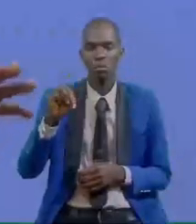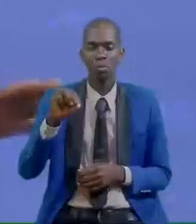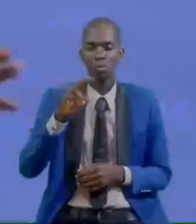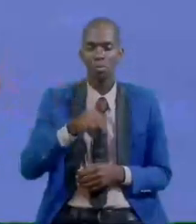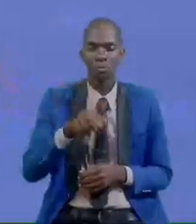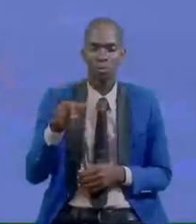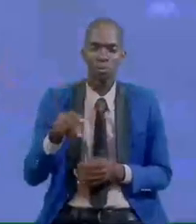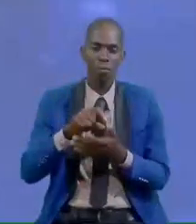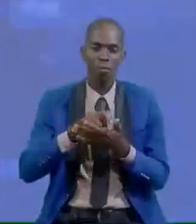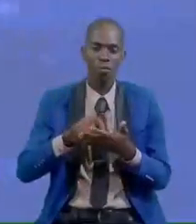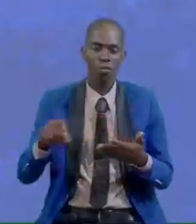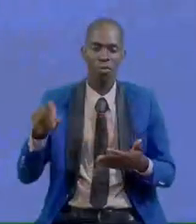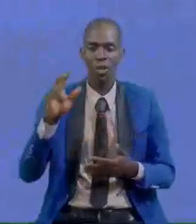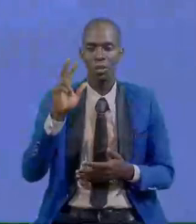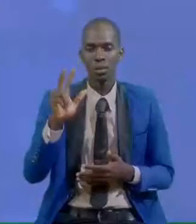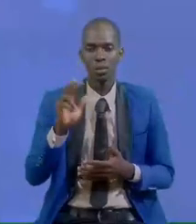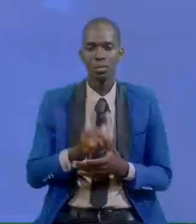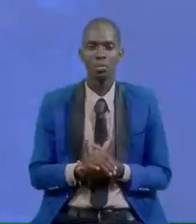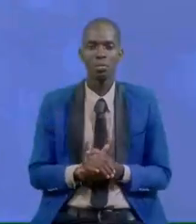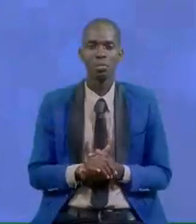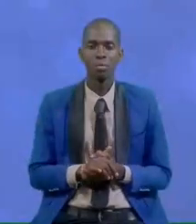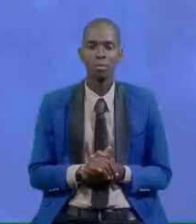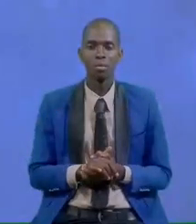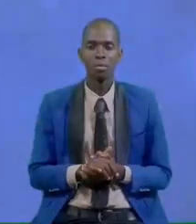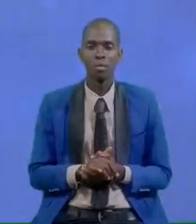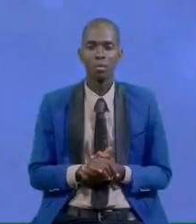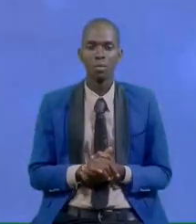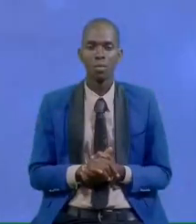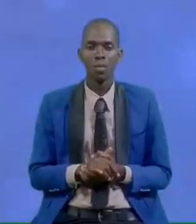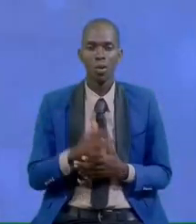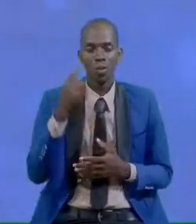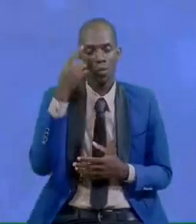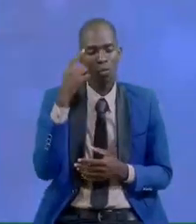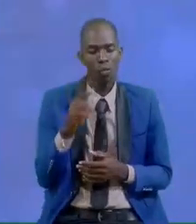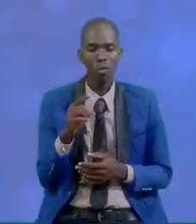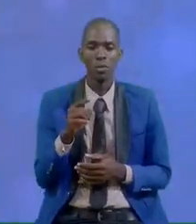verset 3. Psaume 22, verset 3.